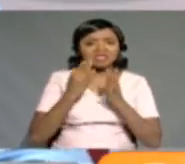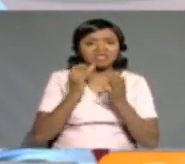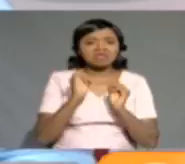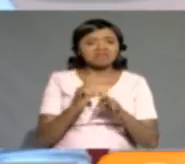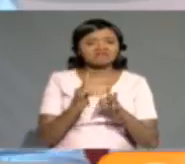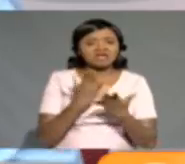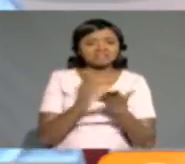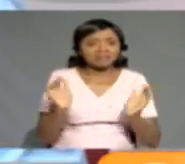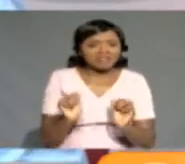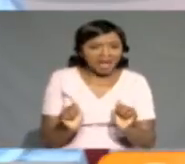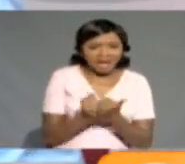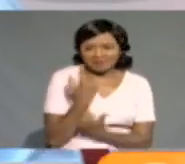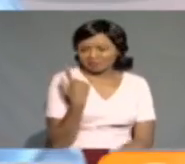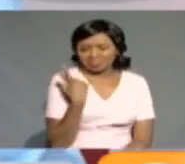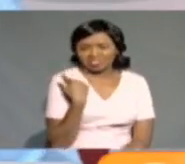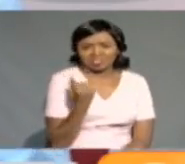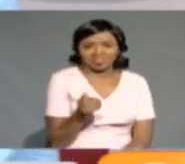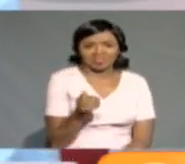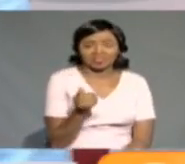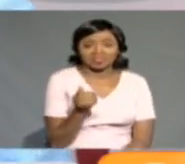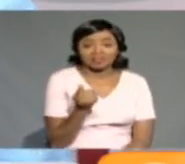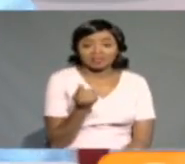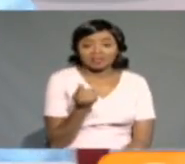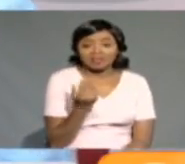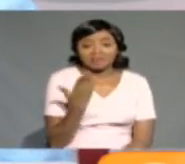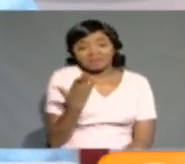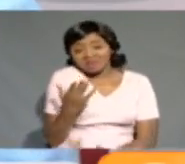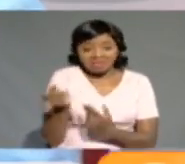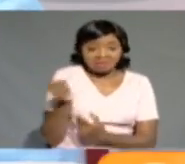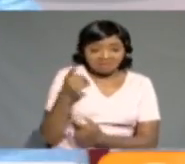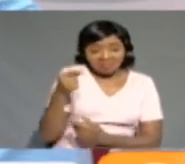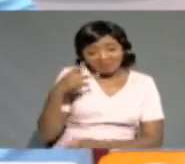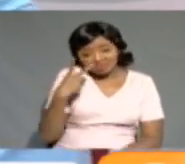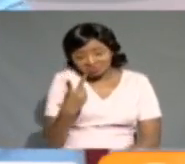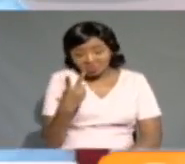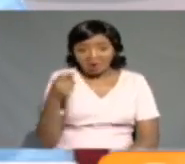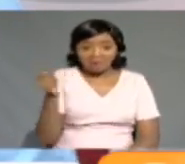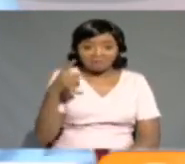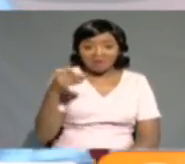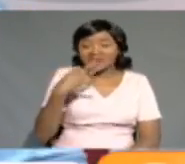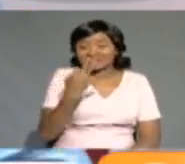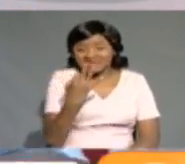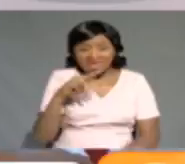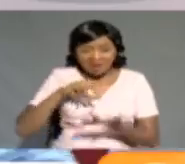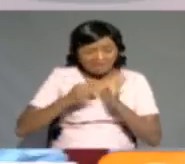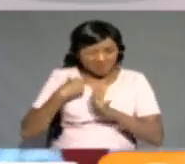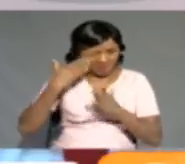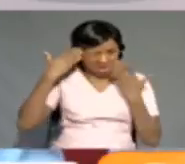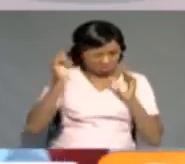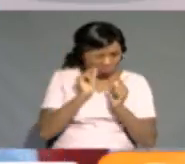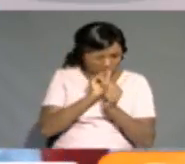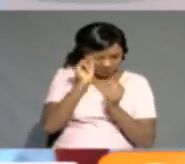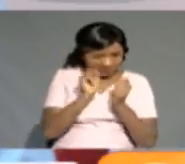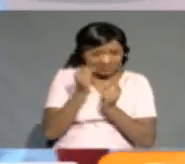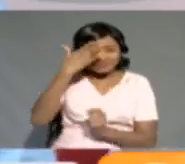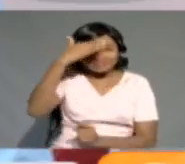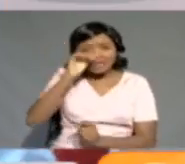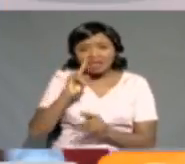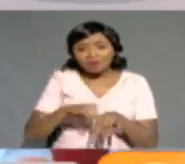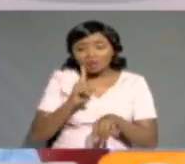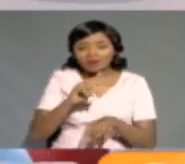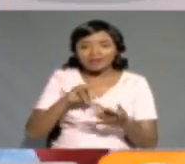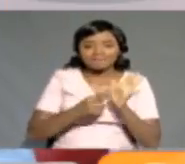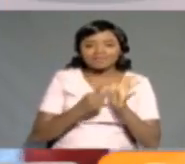Kiingereza wanasema recently. Inaweza kuwa miezi miwili iliyopita, miezi mitatu iliyopita. Una hakika ya siku? Una hakika ya siku. Unasema sasa kuna